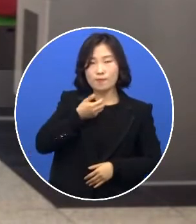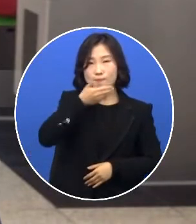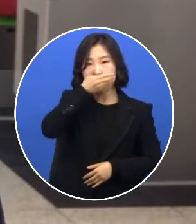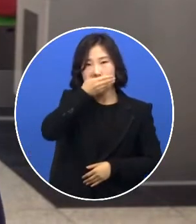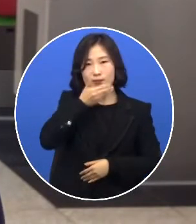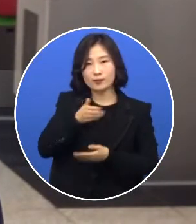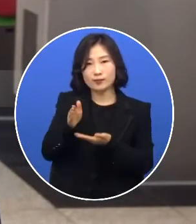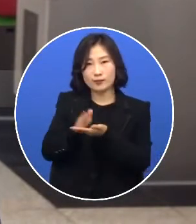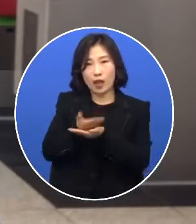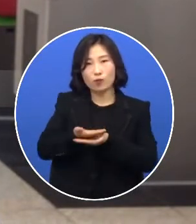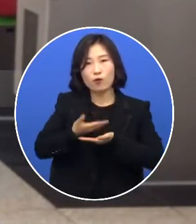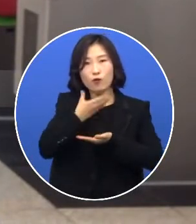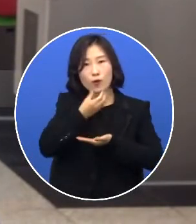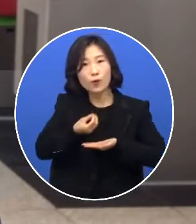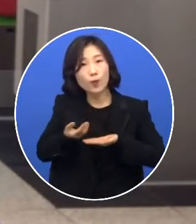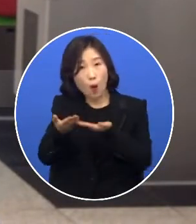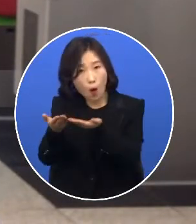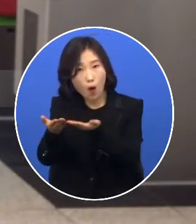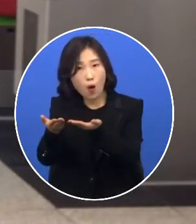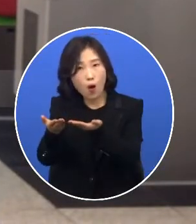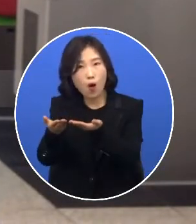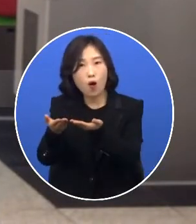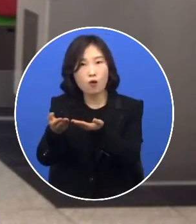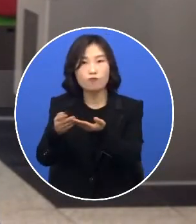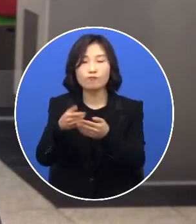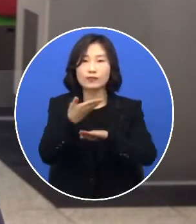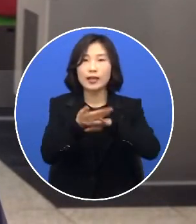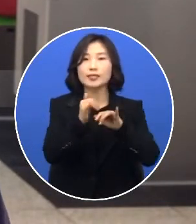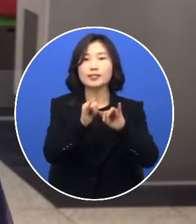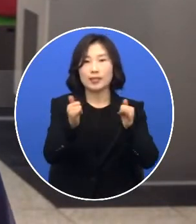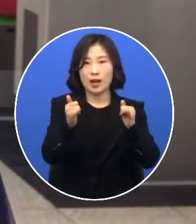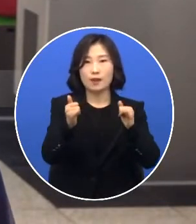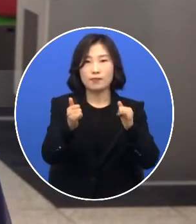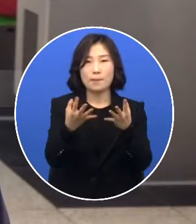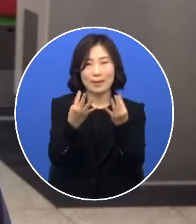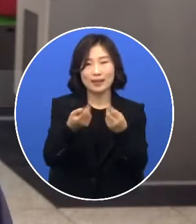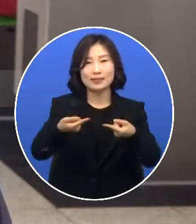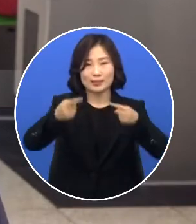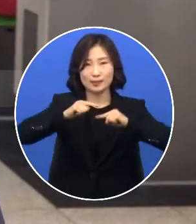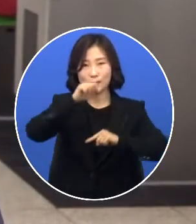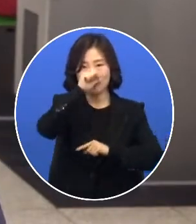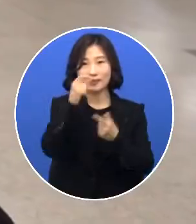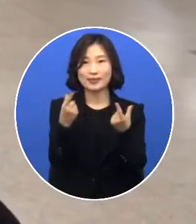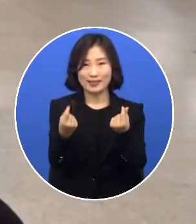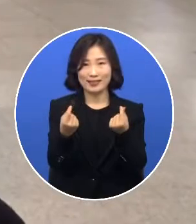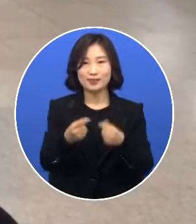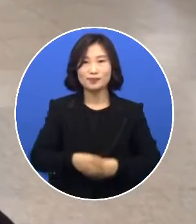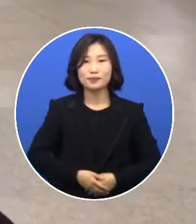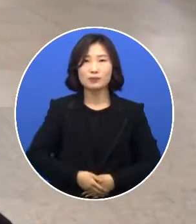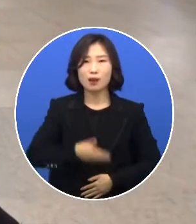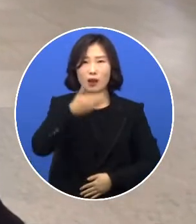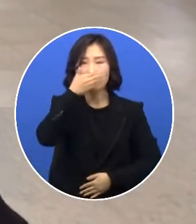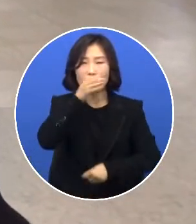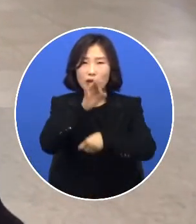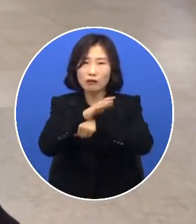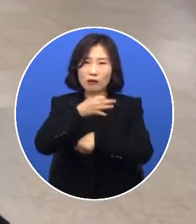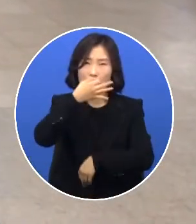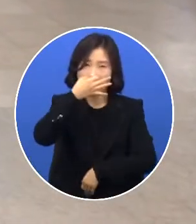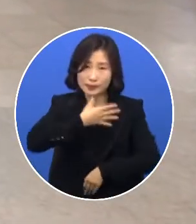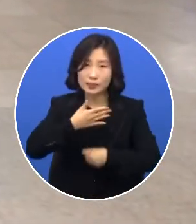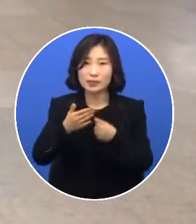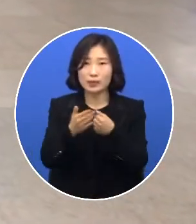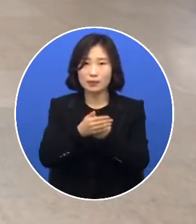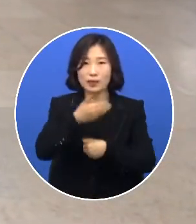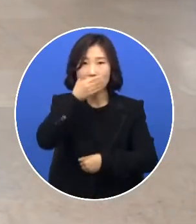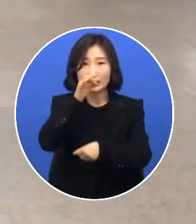여분의 마스크를 나눠드리는 일이라 다른 많은 분들도 꼭 같이 참여해 주셨으면 좋겠고 마스크를 구하기가 너무 힘들어서